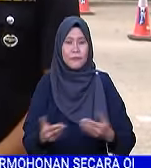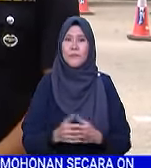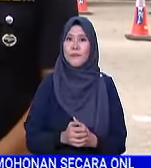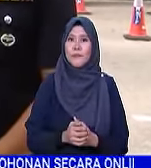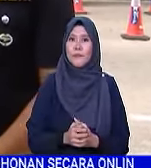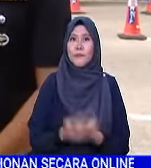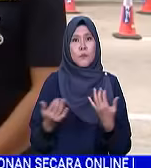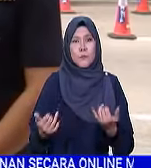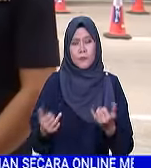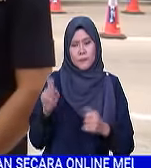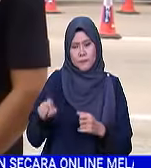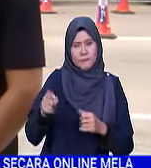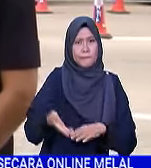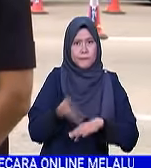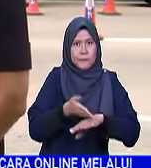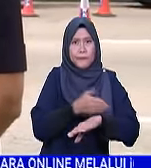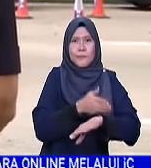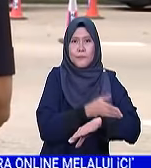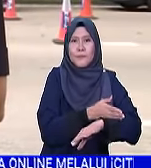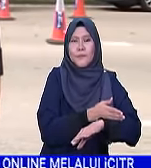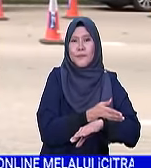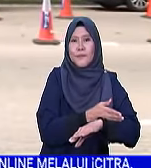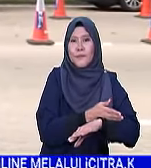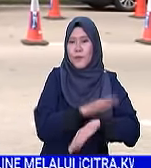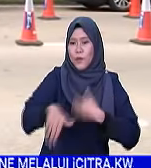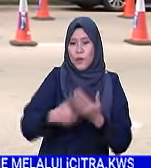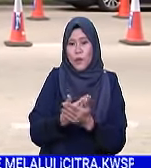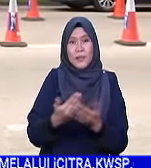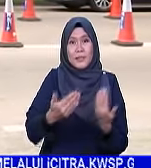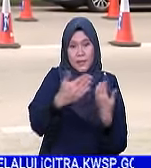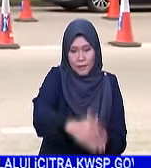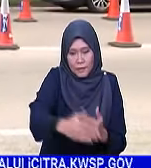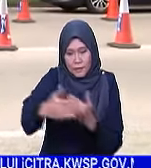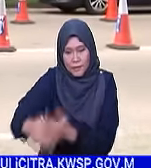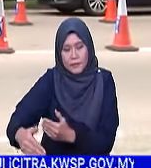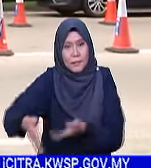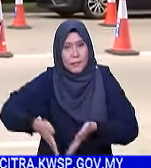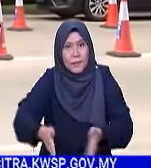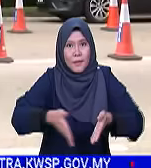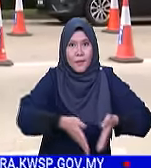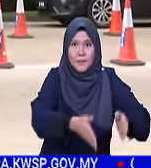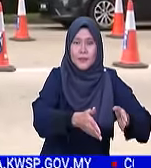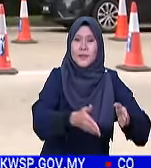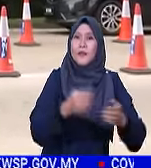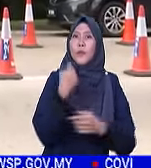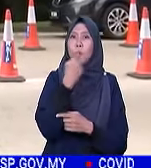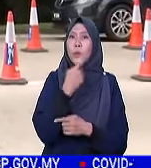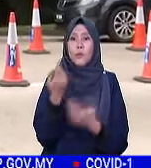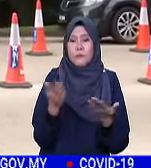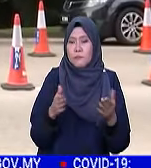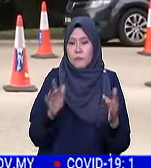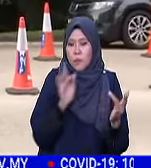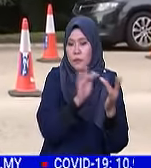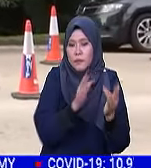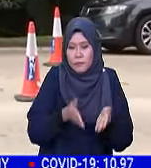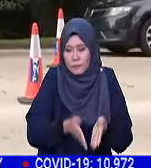penguatkuasaan kita akan meningkatkan dari segi penguatkuasaan terutamanya di semua sekatan-sekatan jalan raya, terutamanya yang menghubungkan di antara